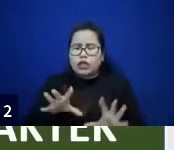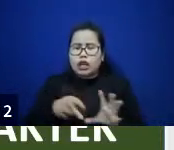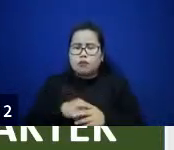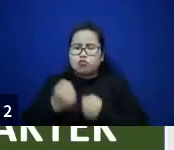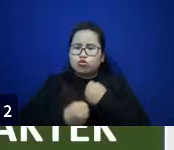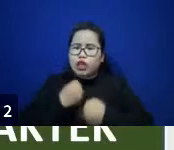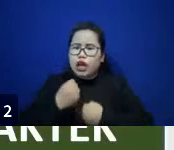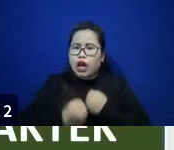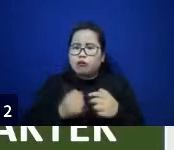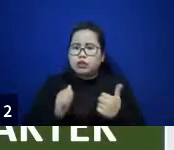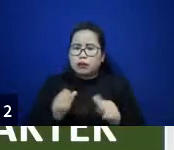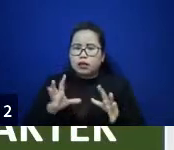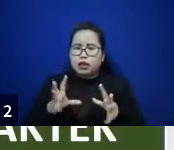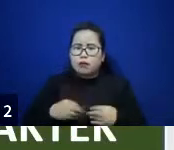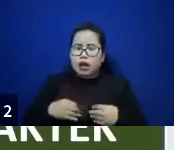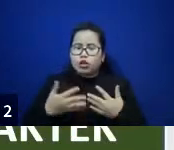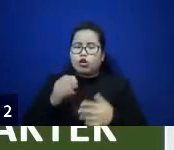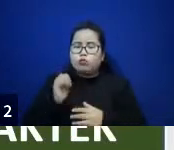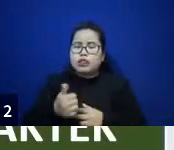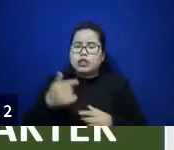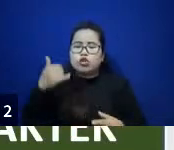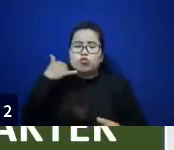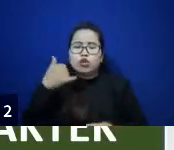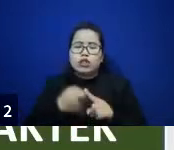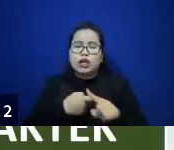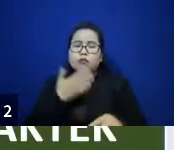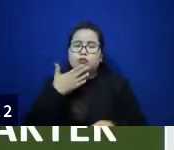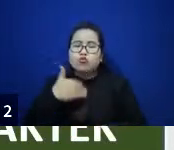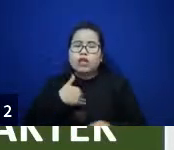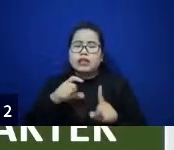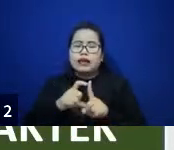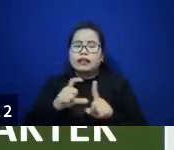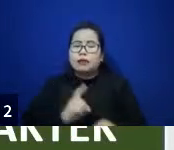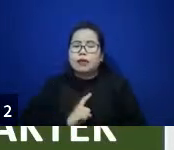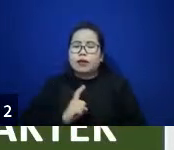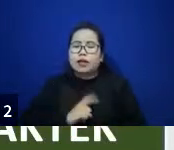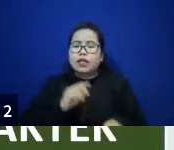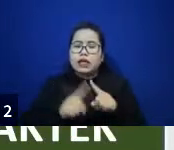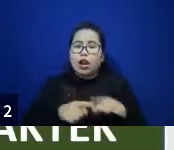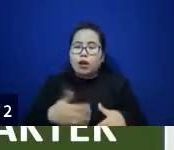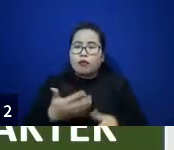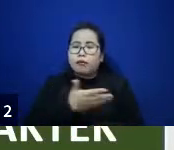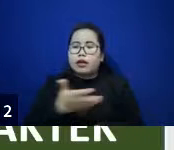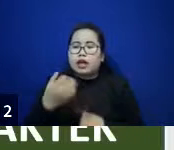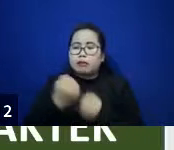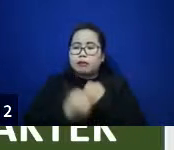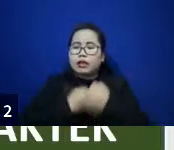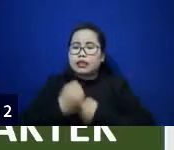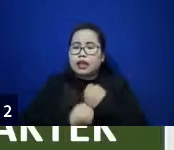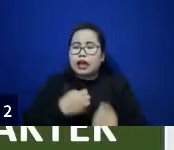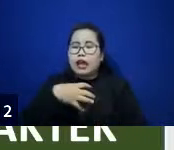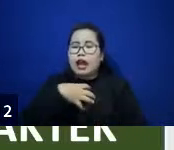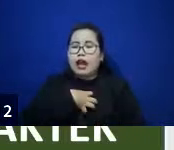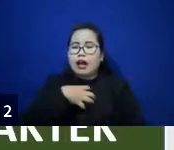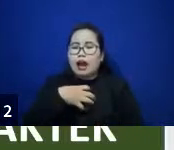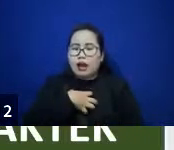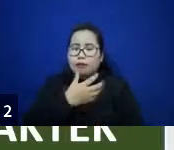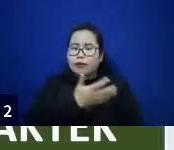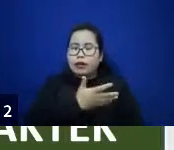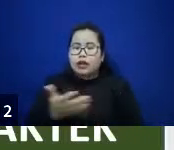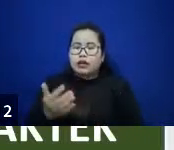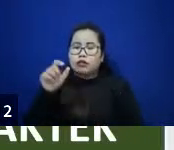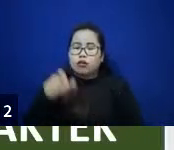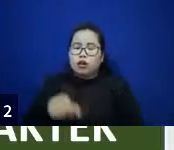yang bisa menerima atau yang bisa dihubungi oleh pemilik data pribadi ketika mereka akan melaksanakan hak-hak mereka sebagai